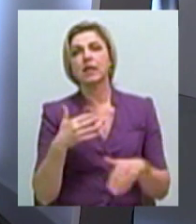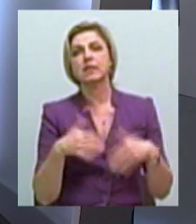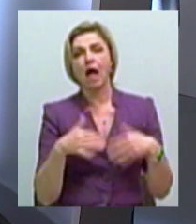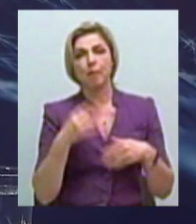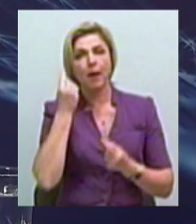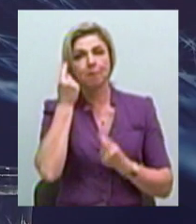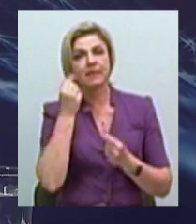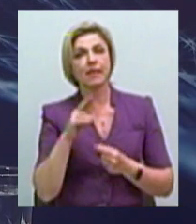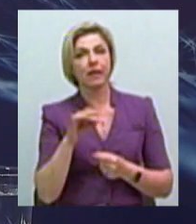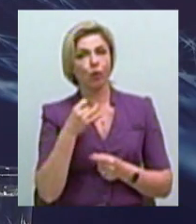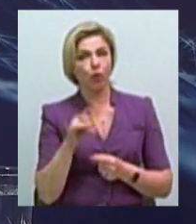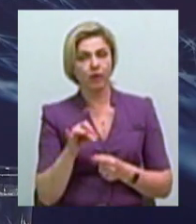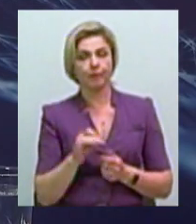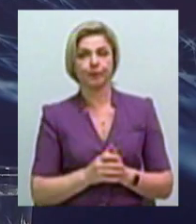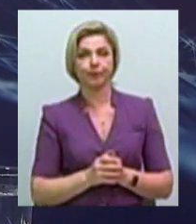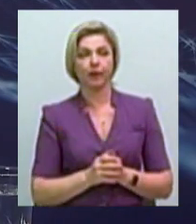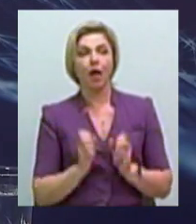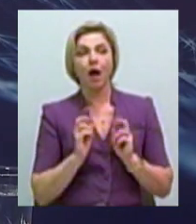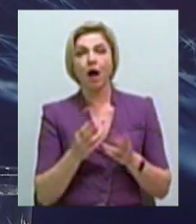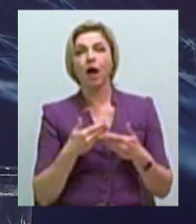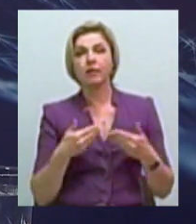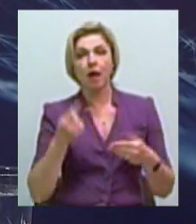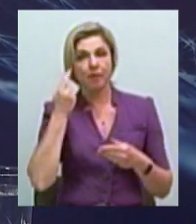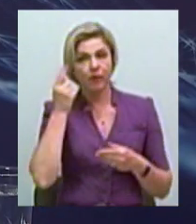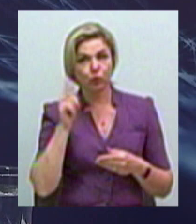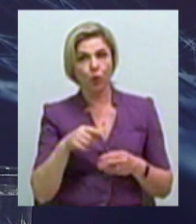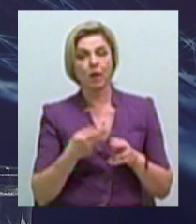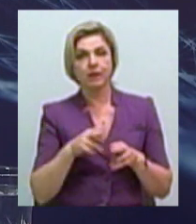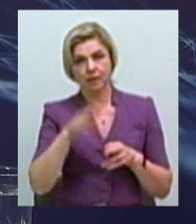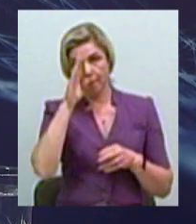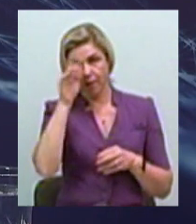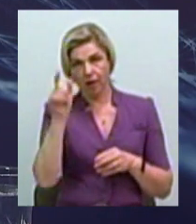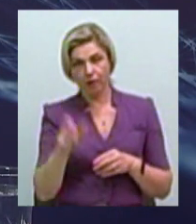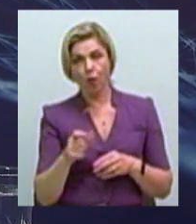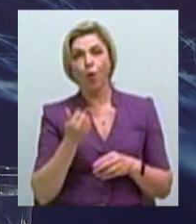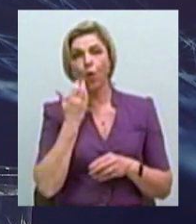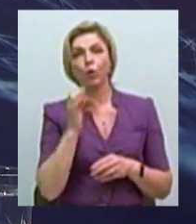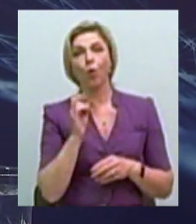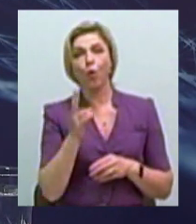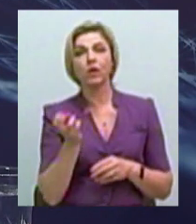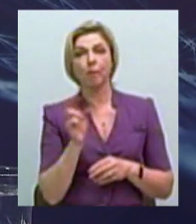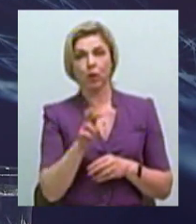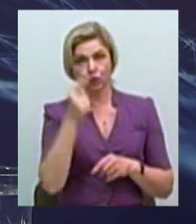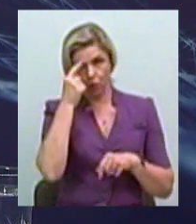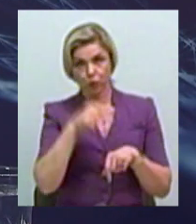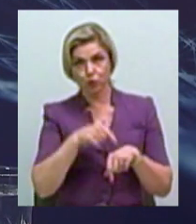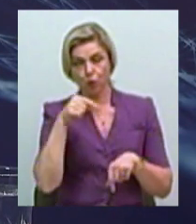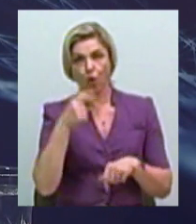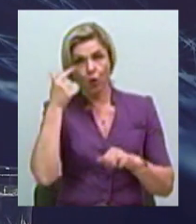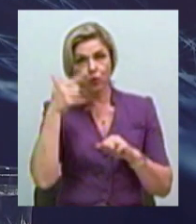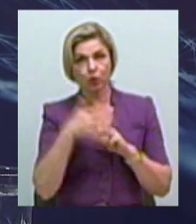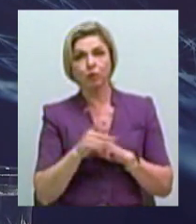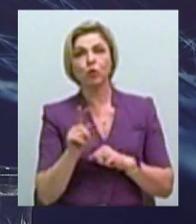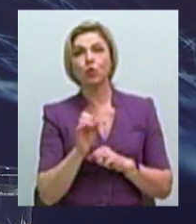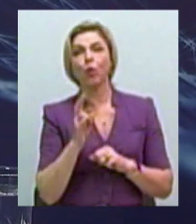І наскільки нам відомо, цей парубок, коли він прийшов до тями і зрозумів, що